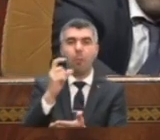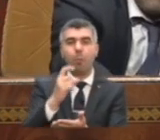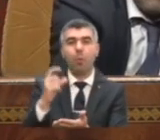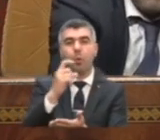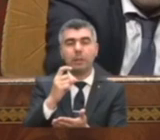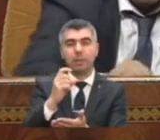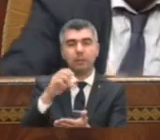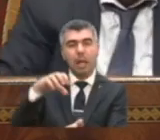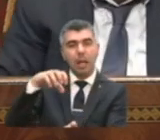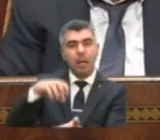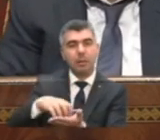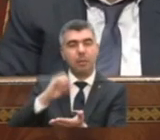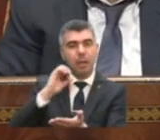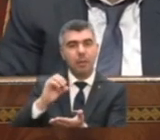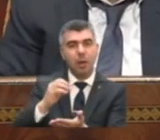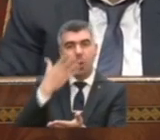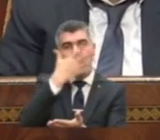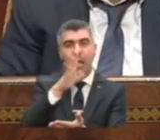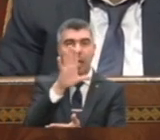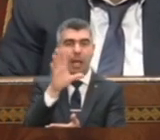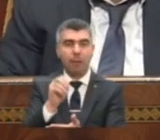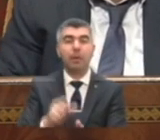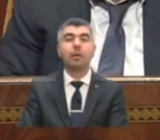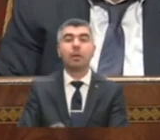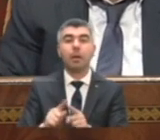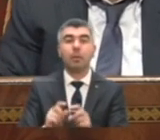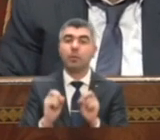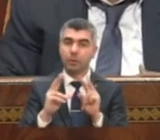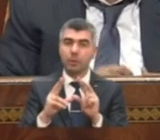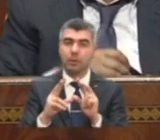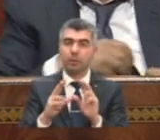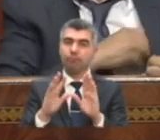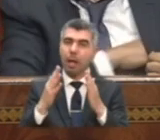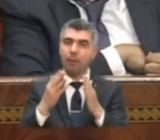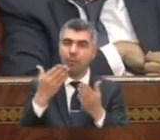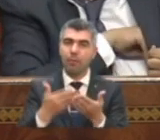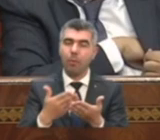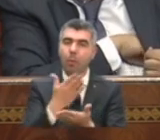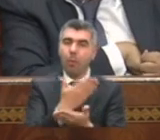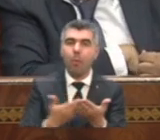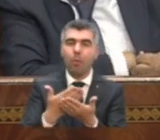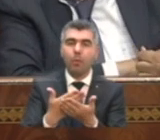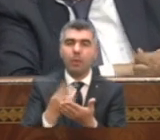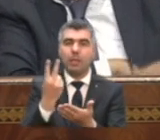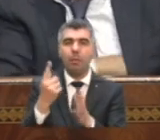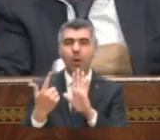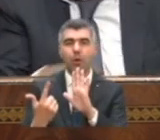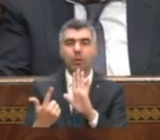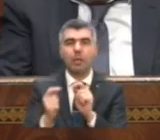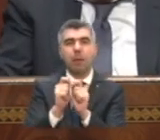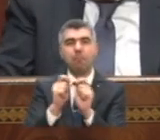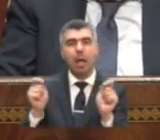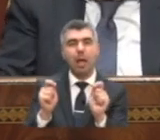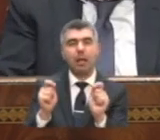وعاصمة الثقافة الإفريقية، وبالتالي نحن نتمم مبادرة تنظيم الدورة 27 من المعرض